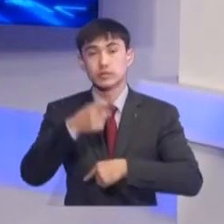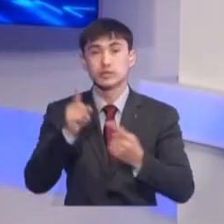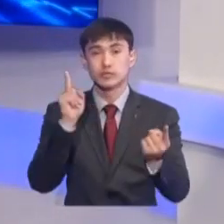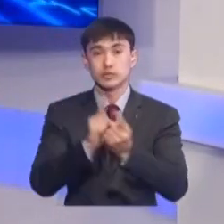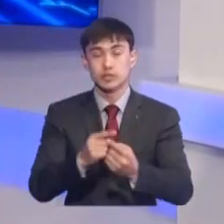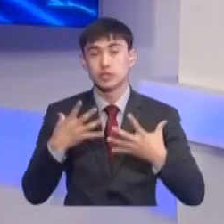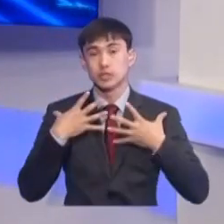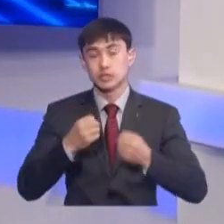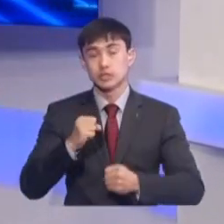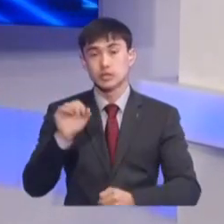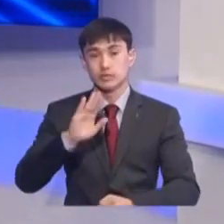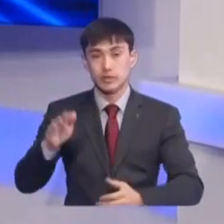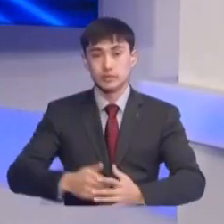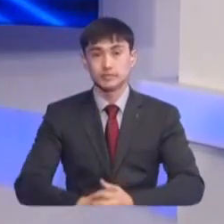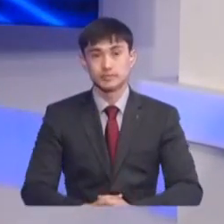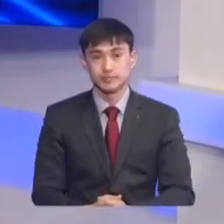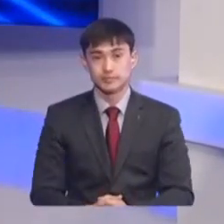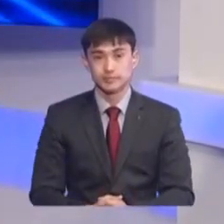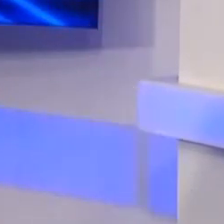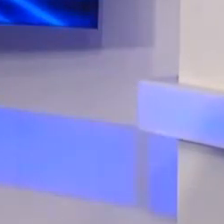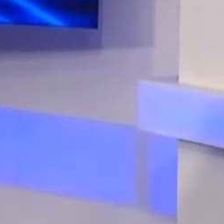встреч в эфире телеканала тсу до свидания